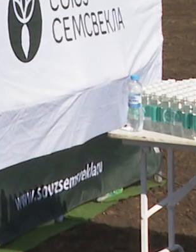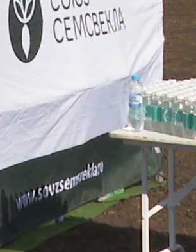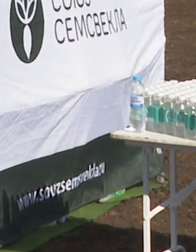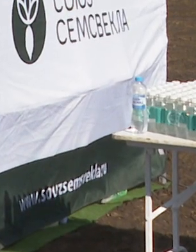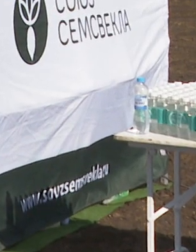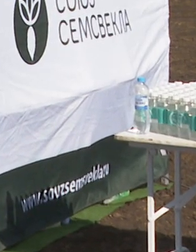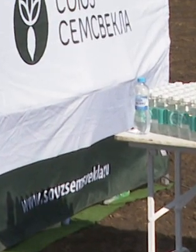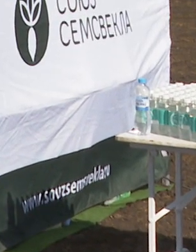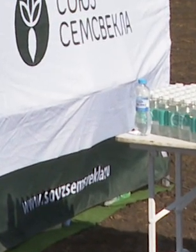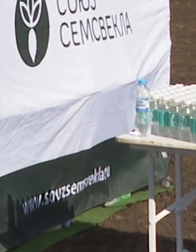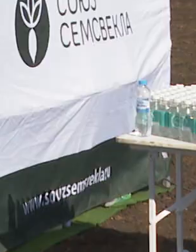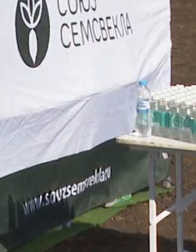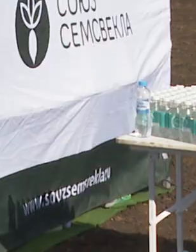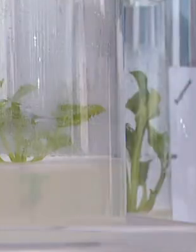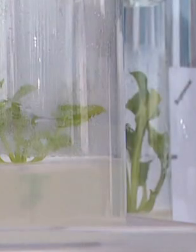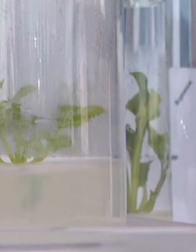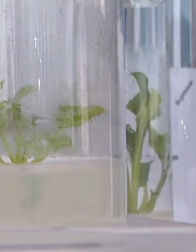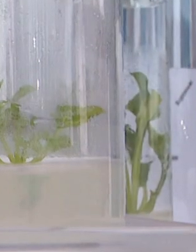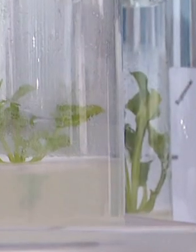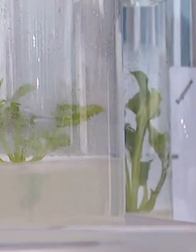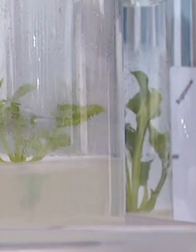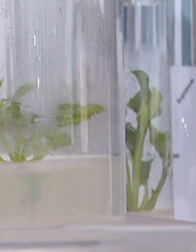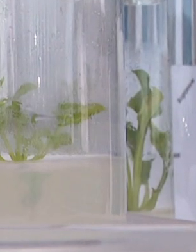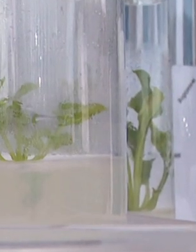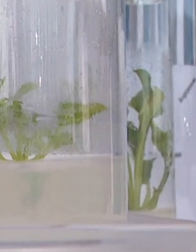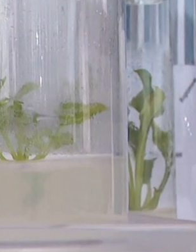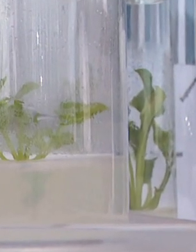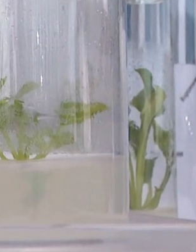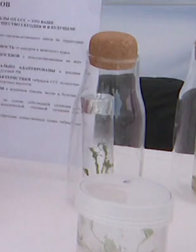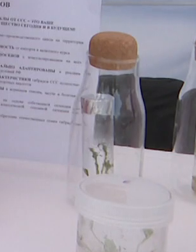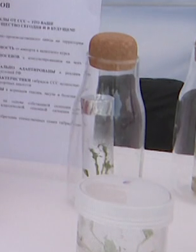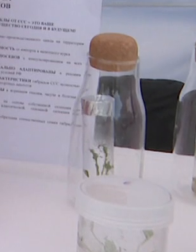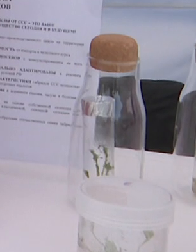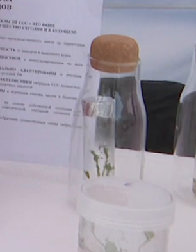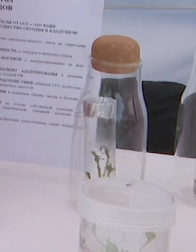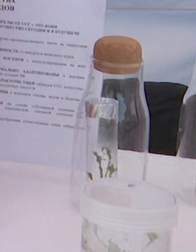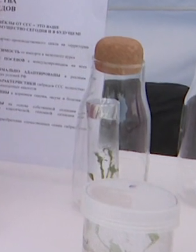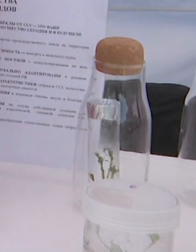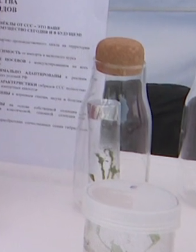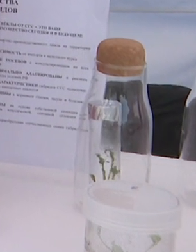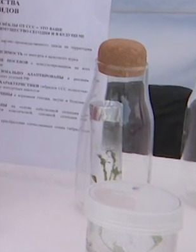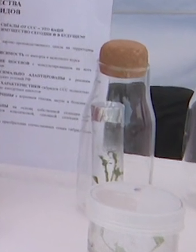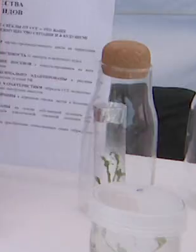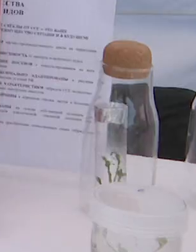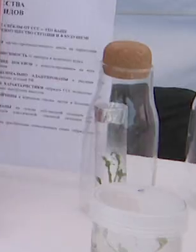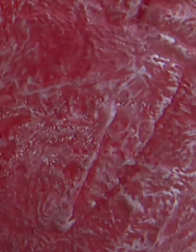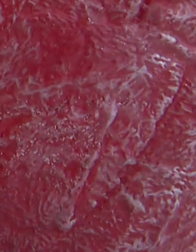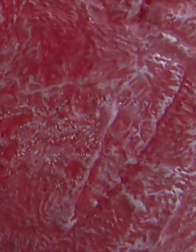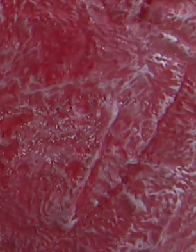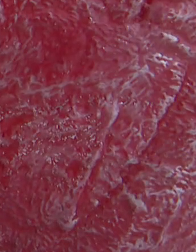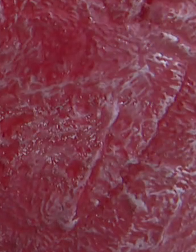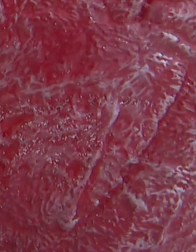нового поколения. Сложный метод, говоря проще, подразумевает создание клонов в пробирке. Это позволило сократить